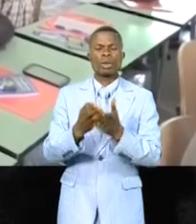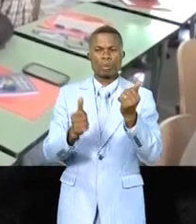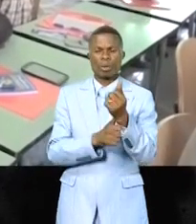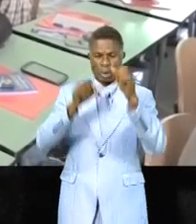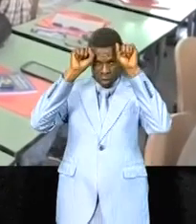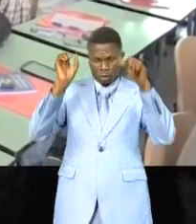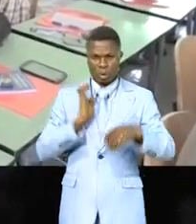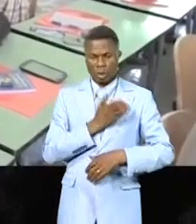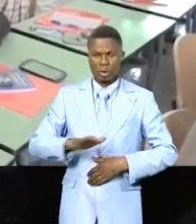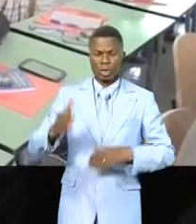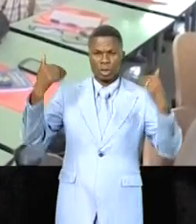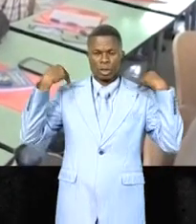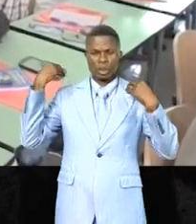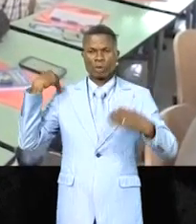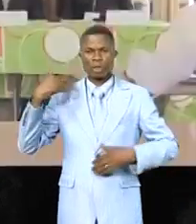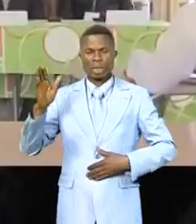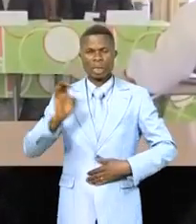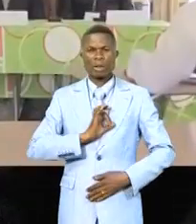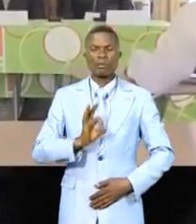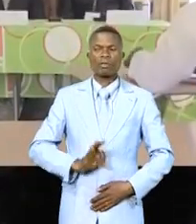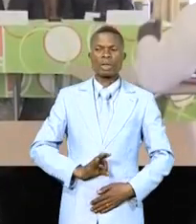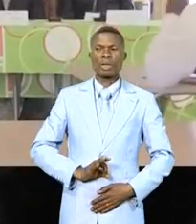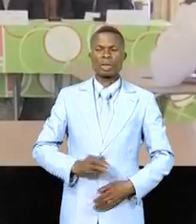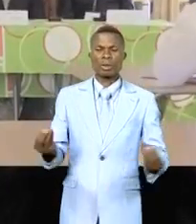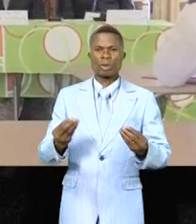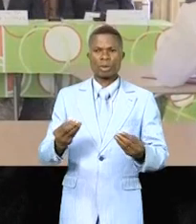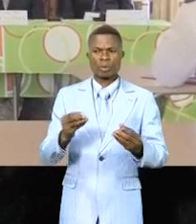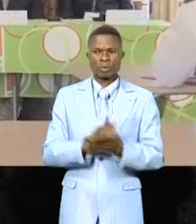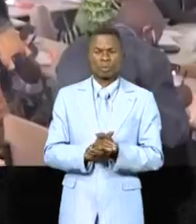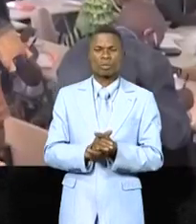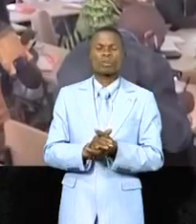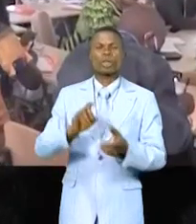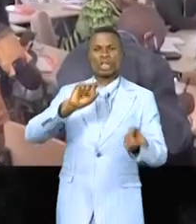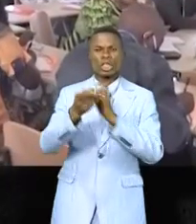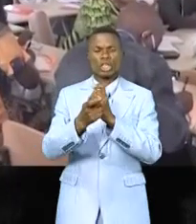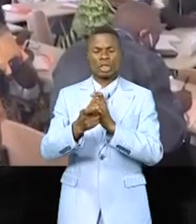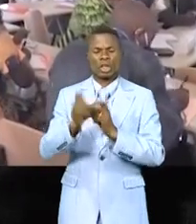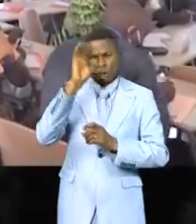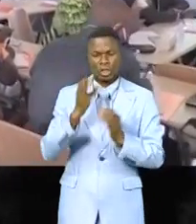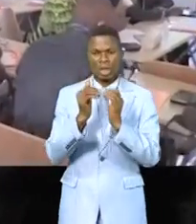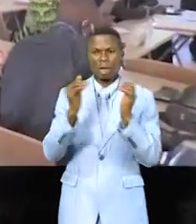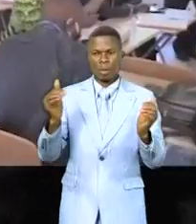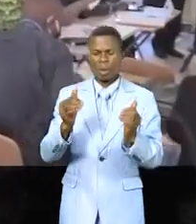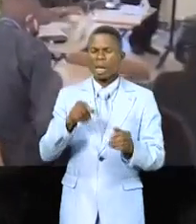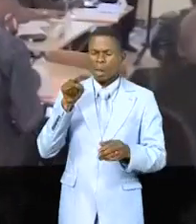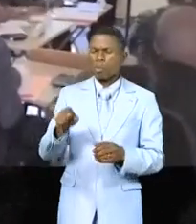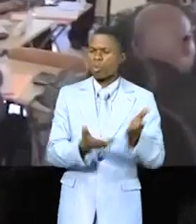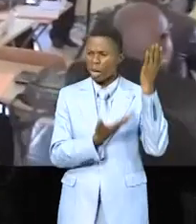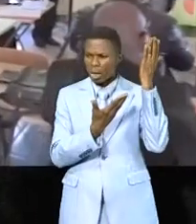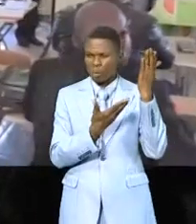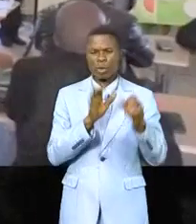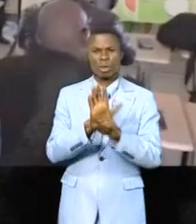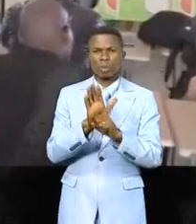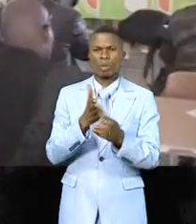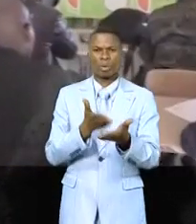président de la République, chef de l'État Félix-Antoine Tshisekedi Tshilombo, pour avoir fait de la restauration de la paix à l'est du pays une des priorités de son quinquennat. Il